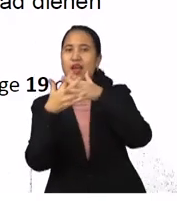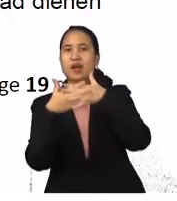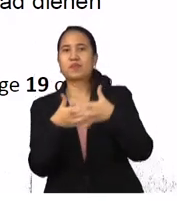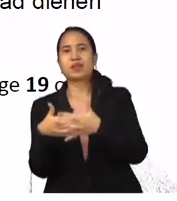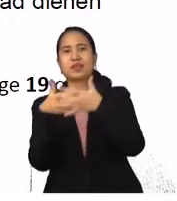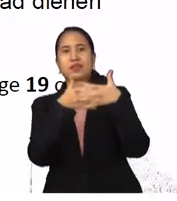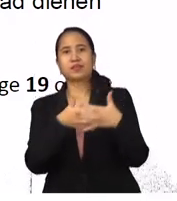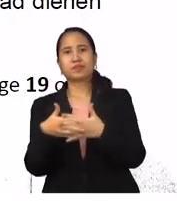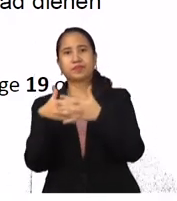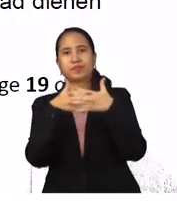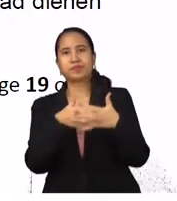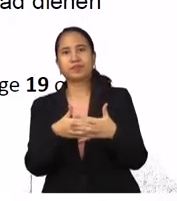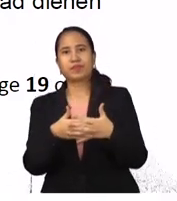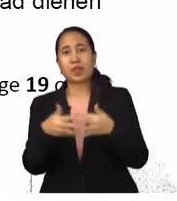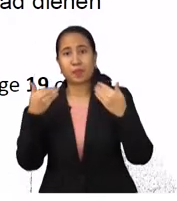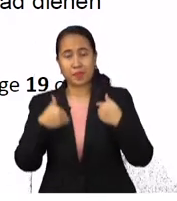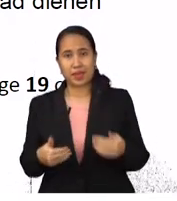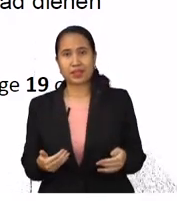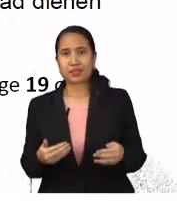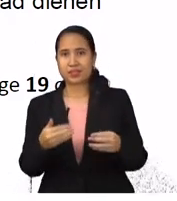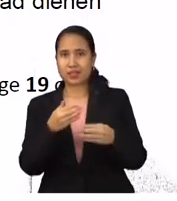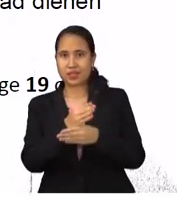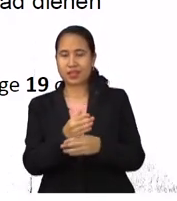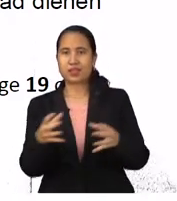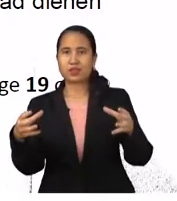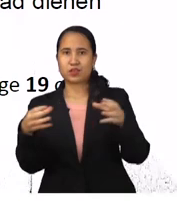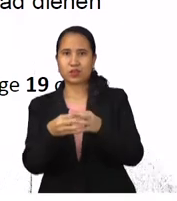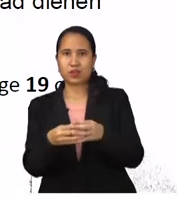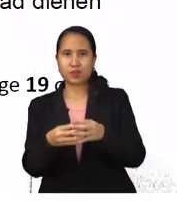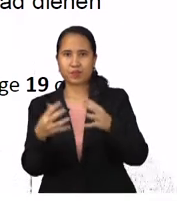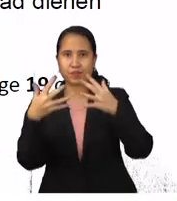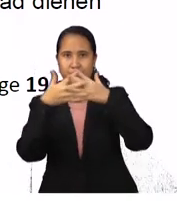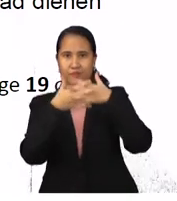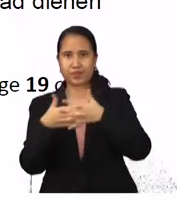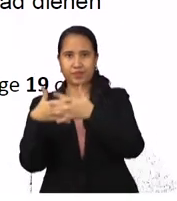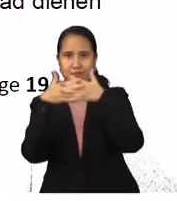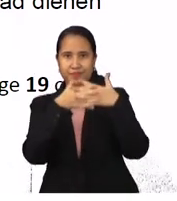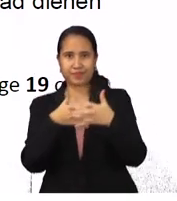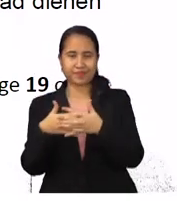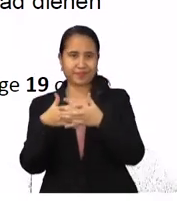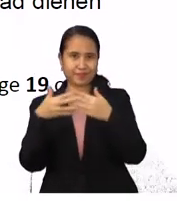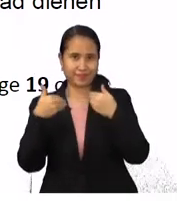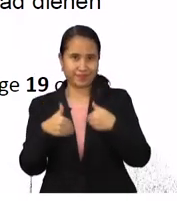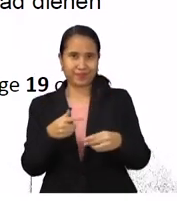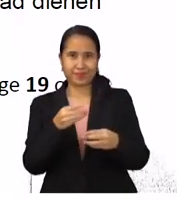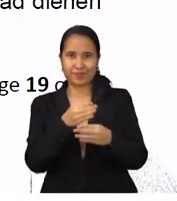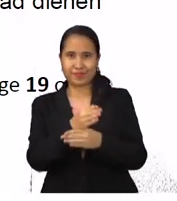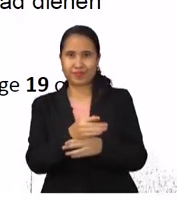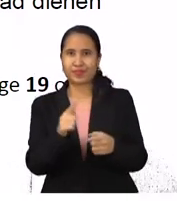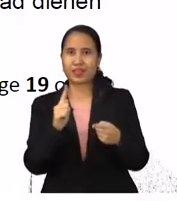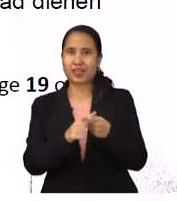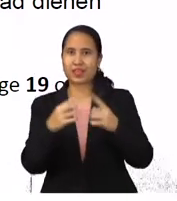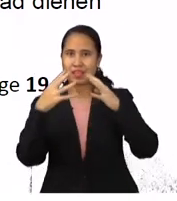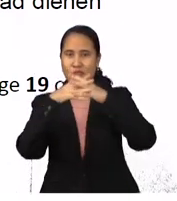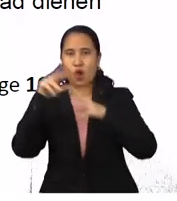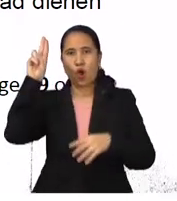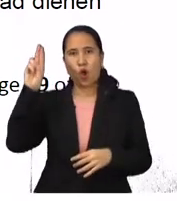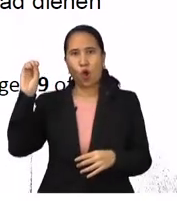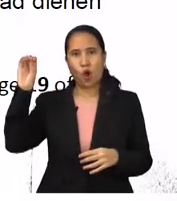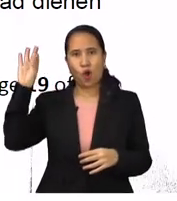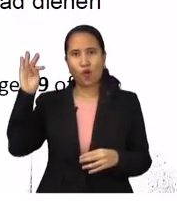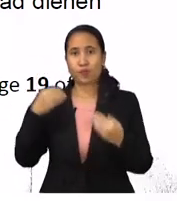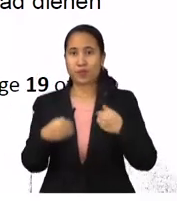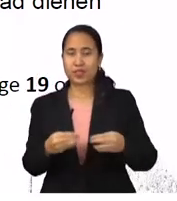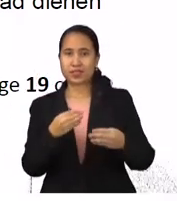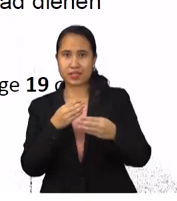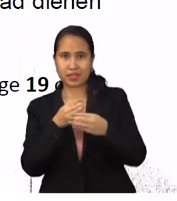het Mensenrechtencomité, de Inter-Amerikaanse Commissie voor de Rechten van de Mens, als het Inter-Amerikaanse Hof voor de Rechten van de